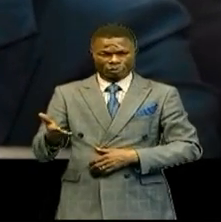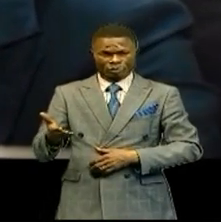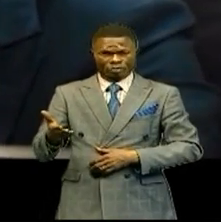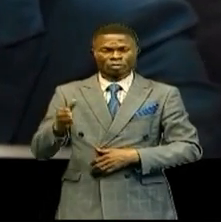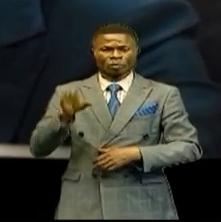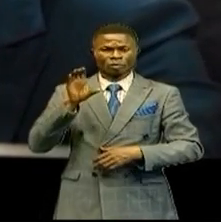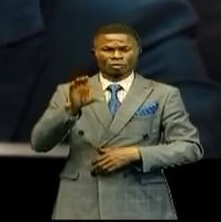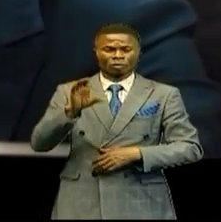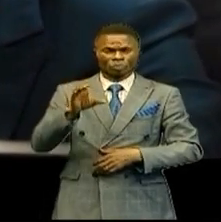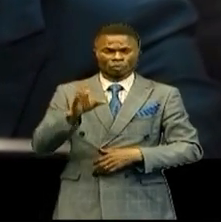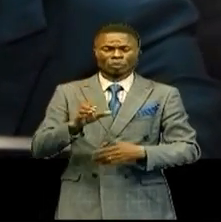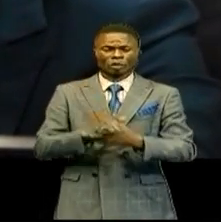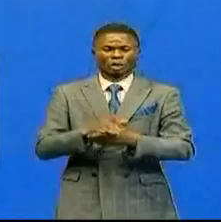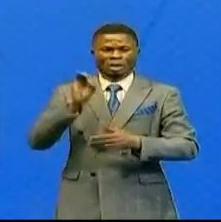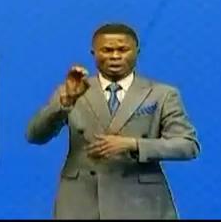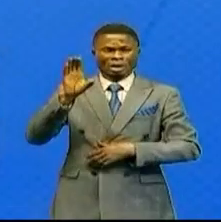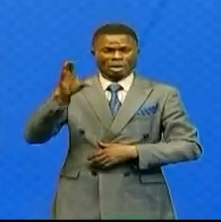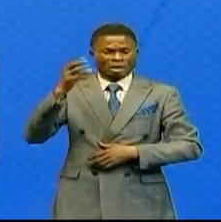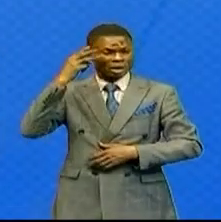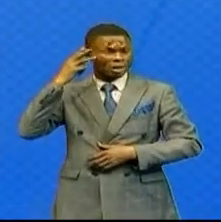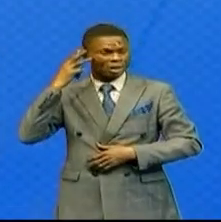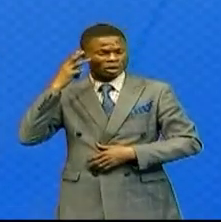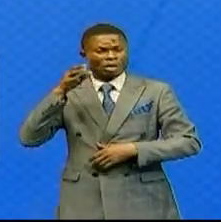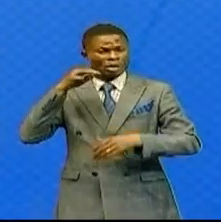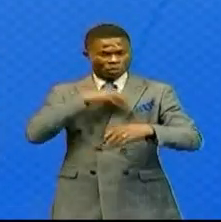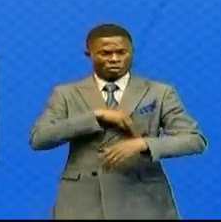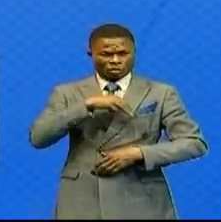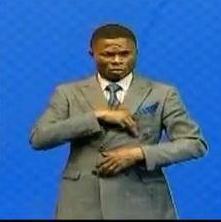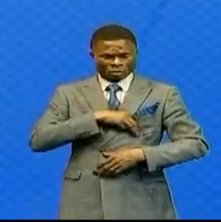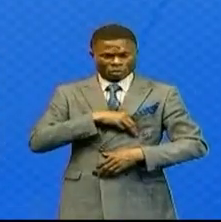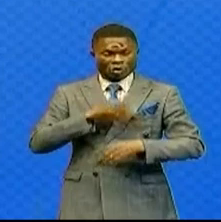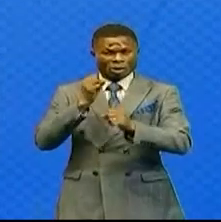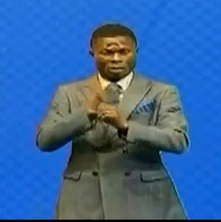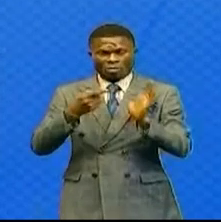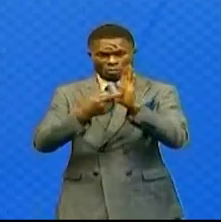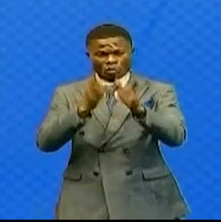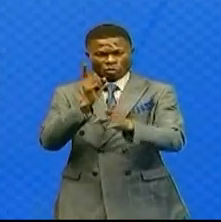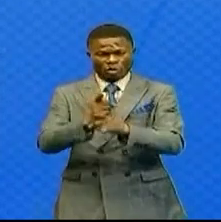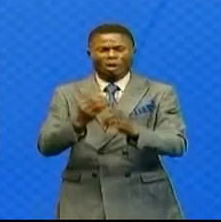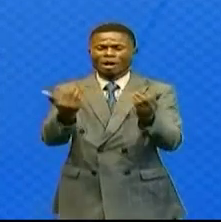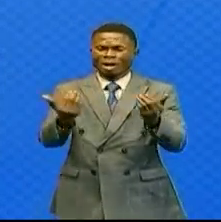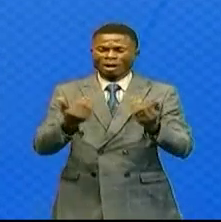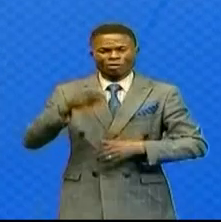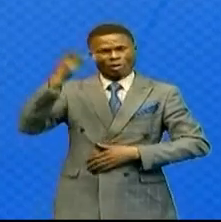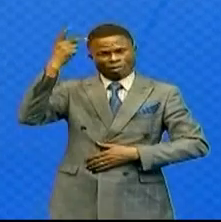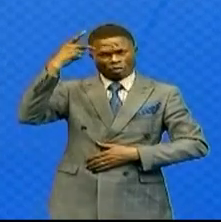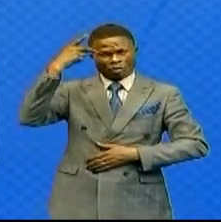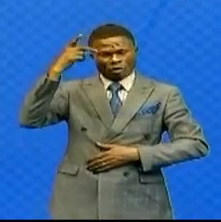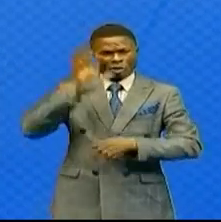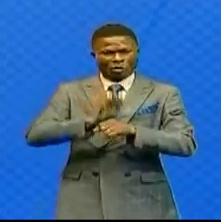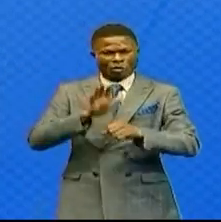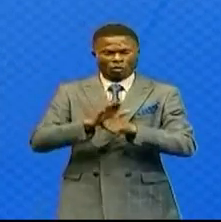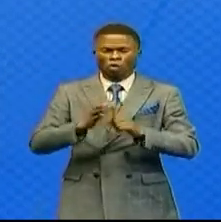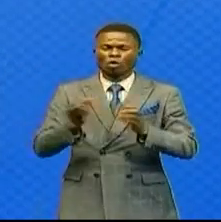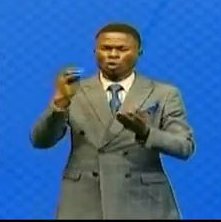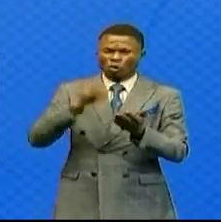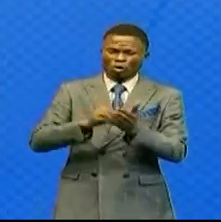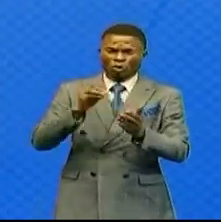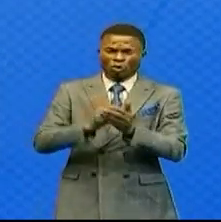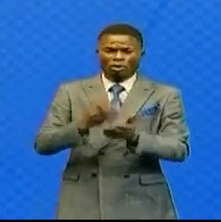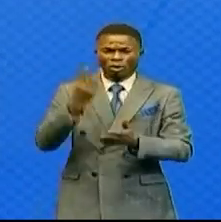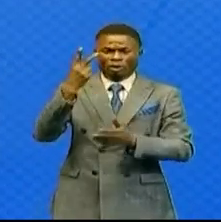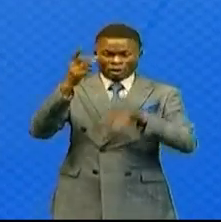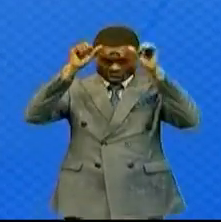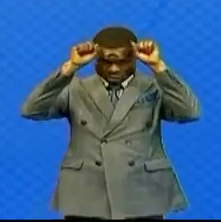banque Equity BCDC, cette mission vient concrétiser la volonté politique plusieurs fois renouvelée des deux chefs